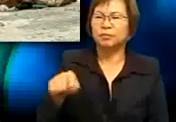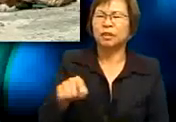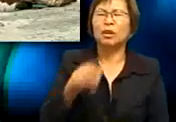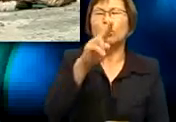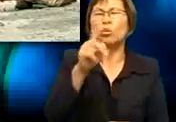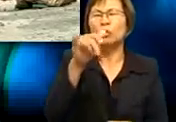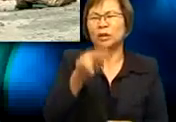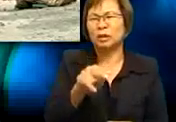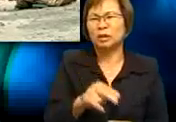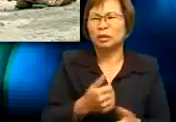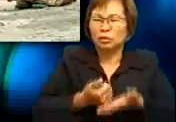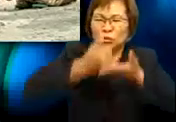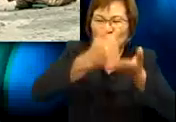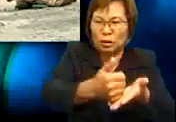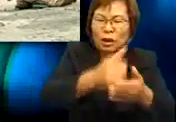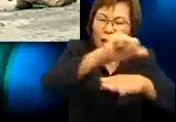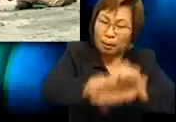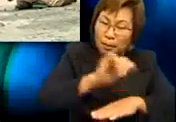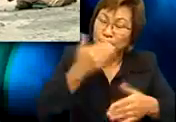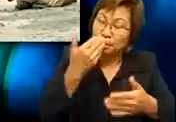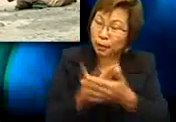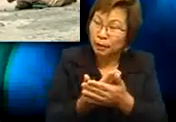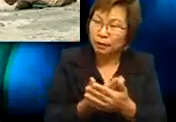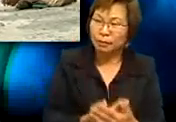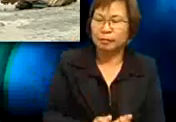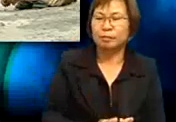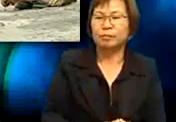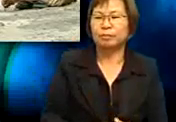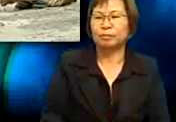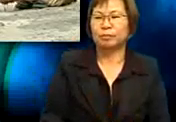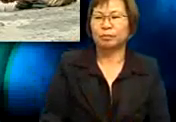Ish, awak ni Kak Udin, tolong-tolongkan amalan yang baik.